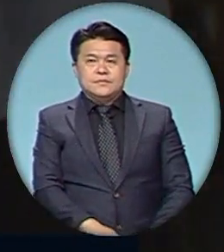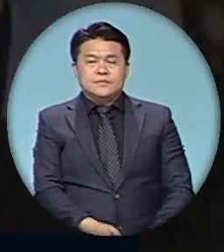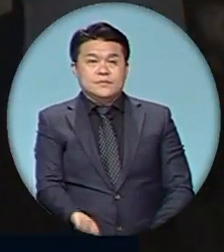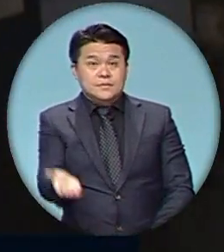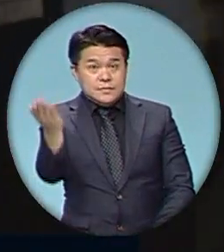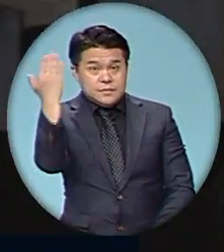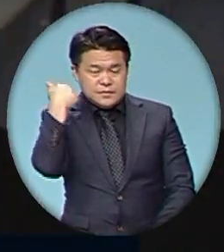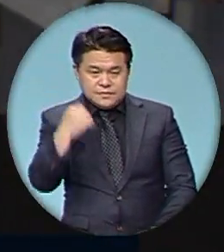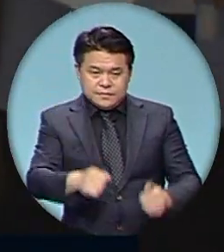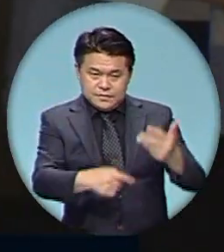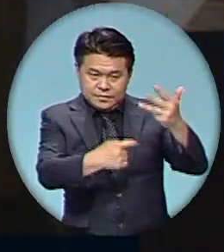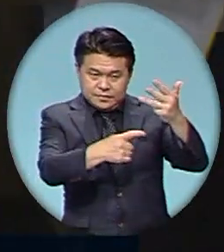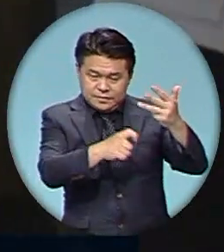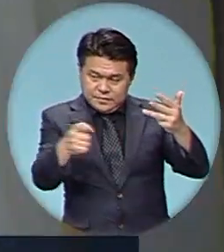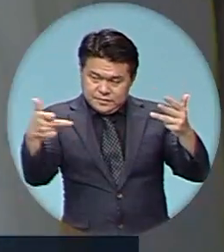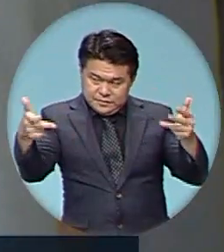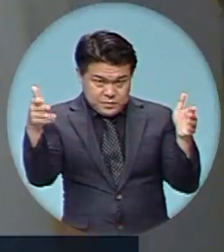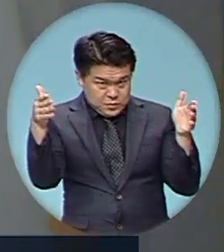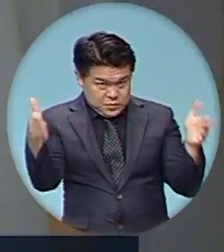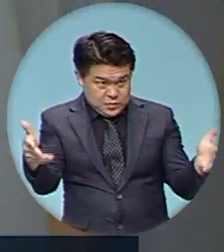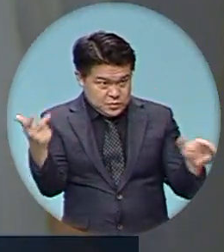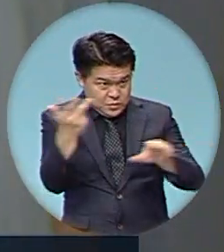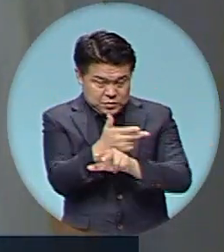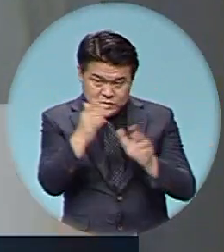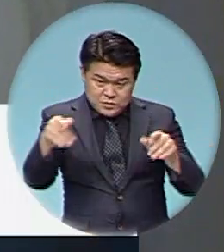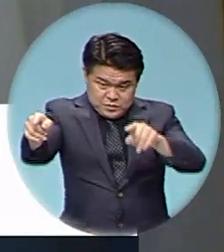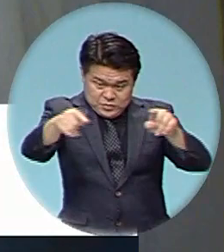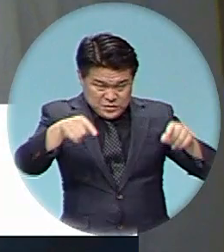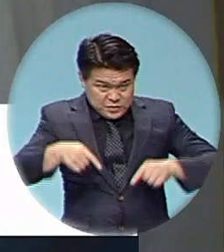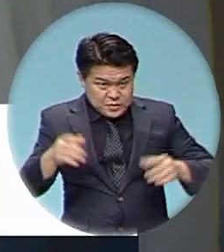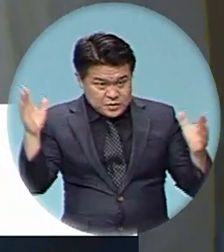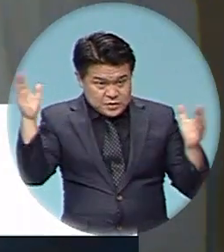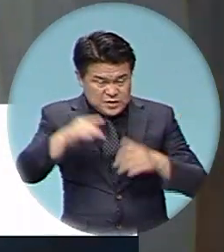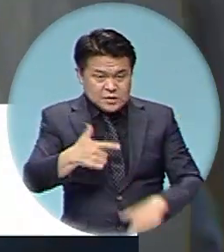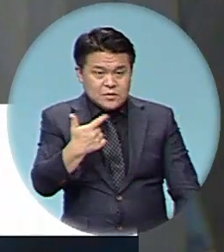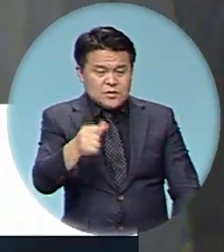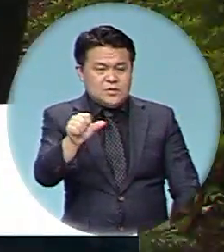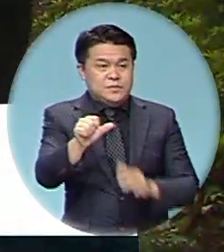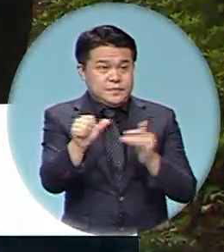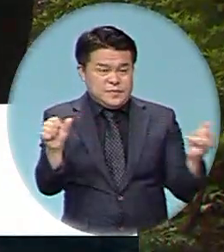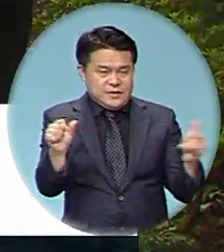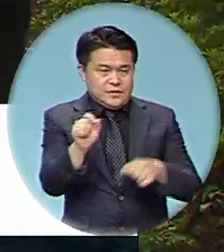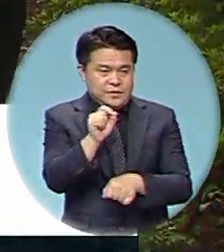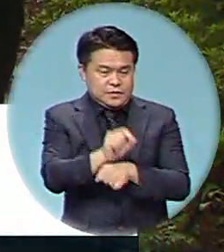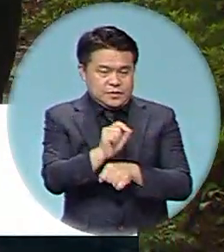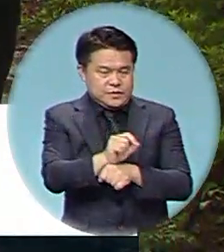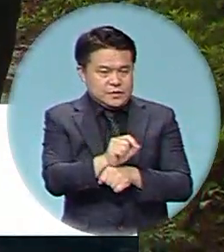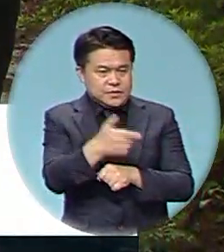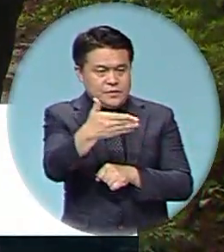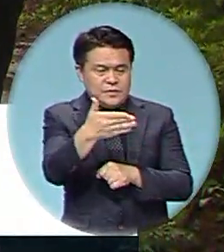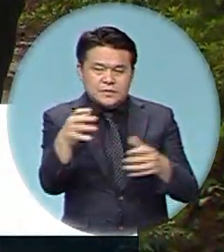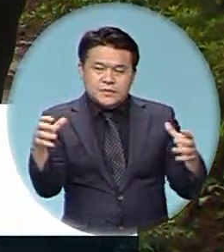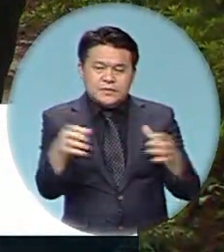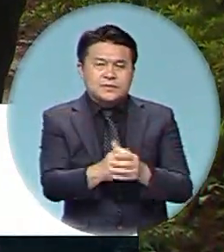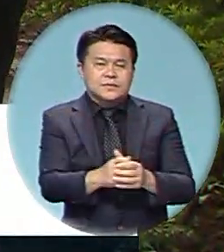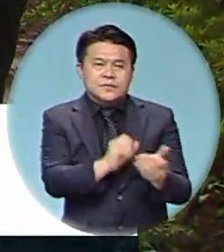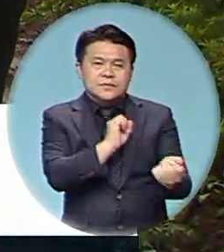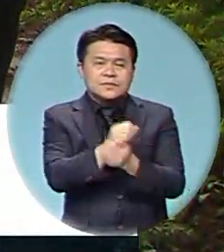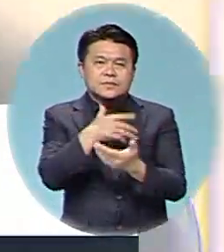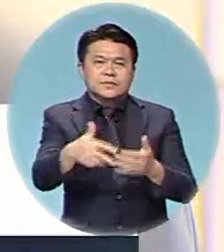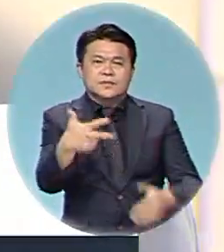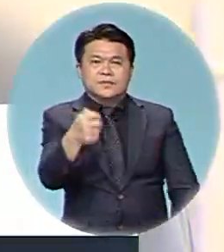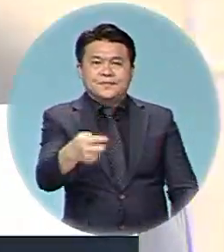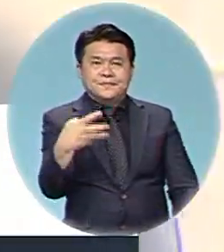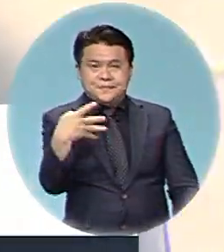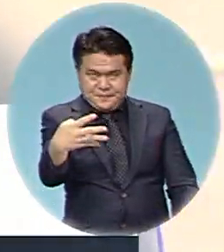지난 11일부터 17일까지 일주일 동안 전국에서 학생 65명, 교직원 9명 등 총 74명이 확진됐다고